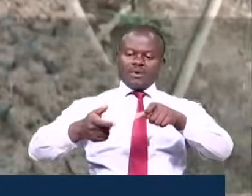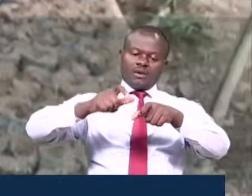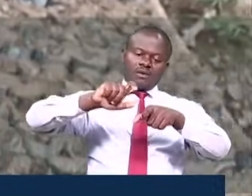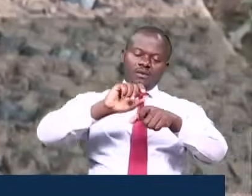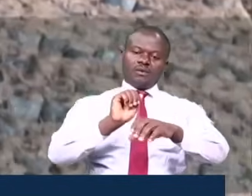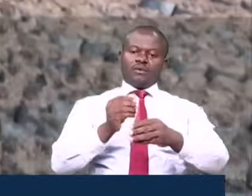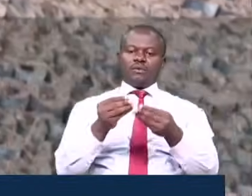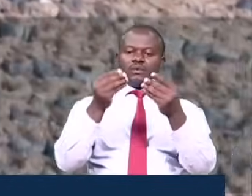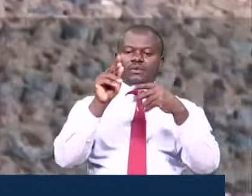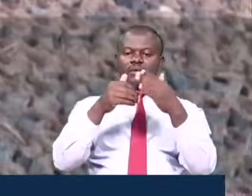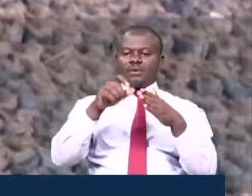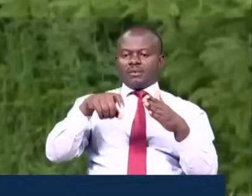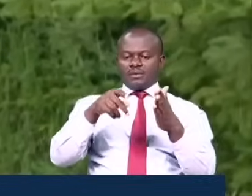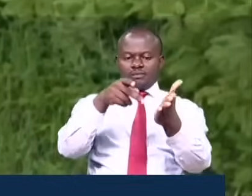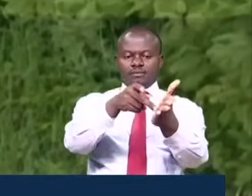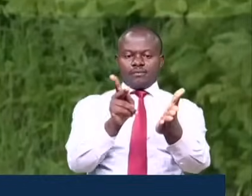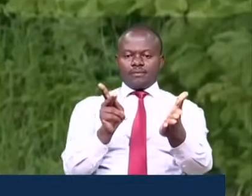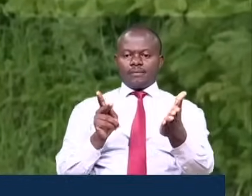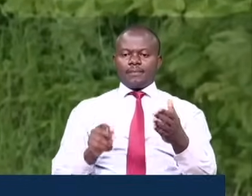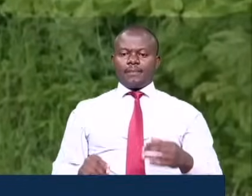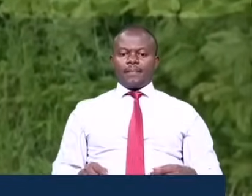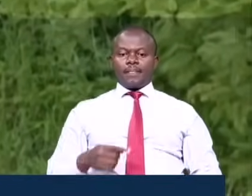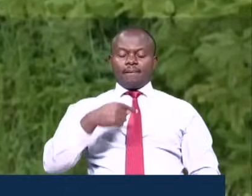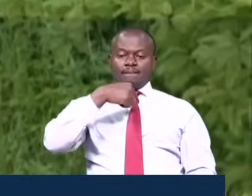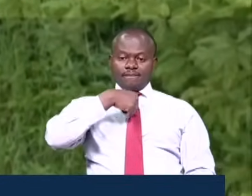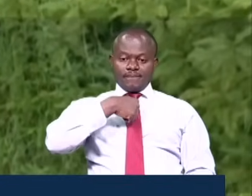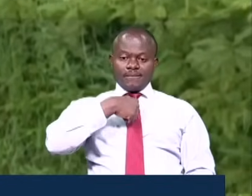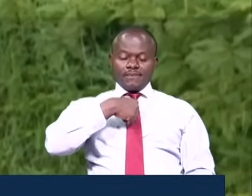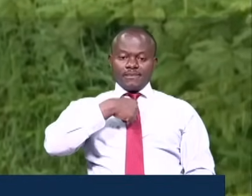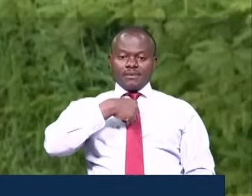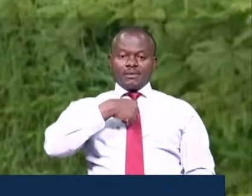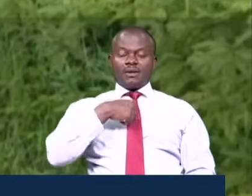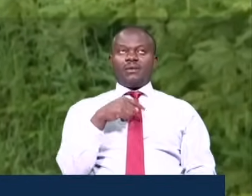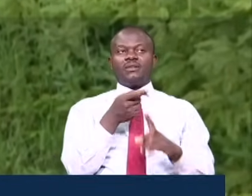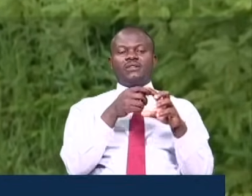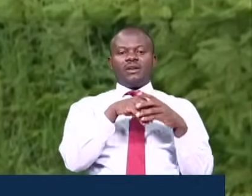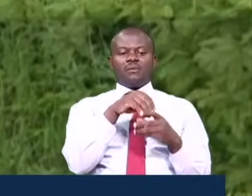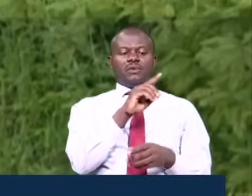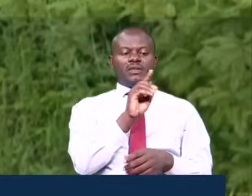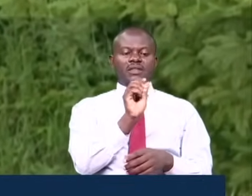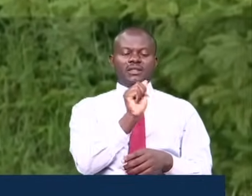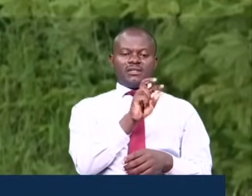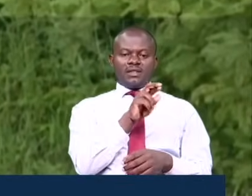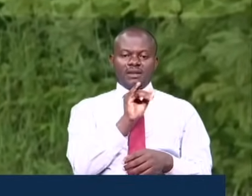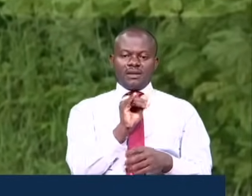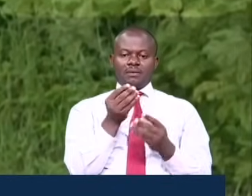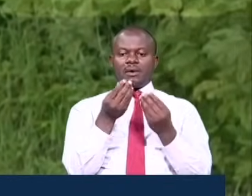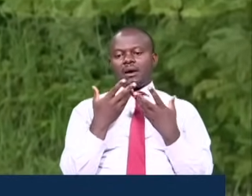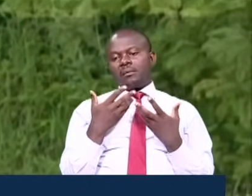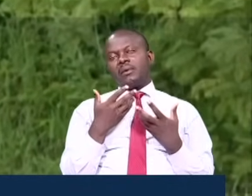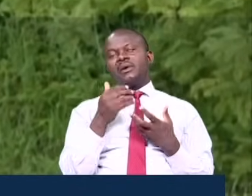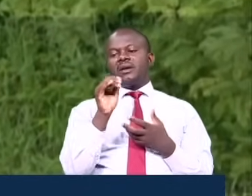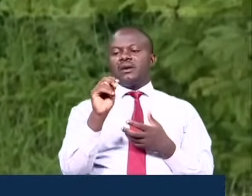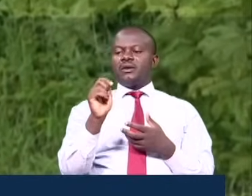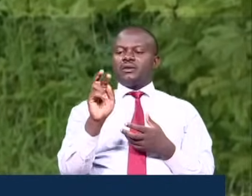kuzishyira abakeneye kuzigura. Ingemwe ngiyo nzikunja kugura umurama muri zari. Agenda bakama niba ari umurama w'intusi niba